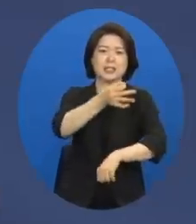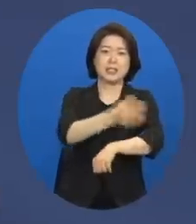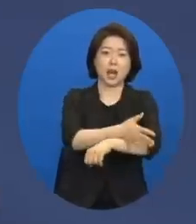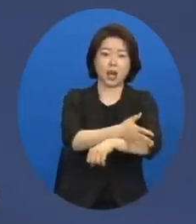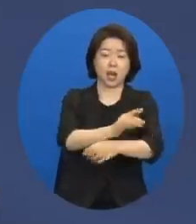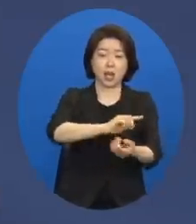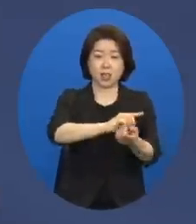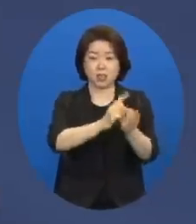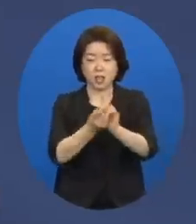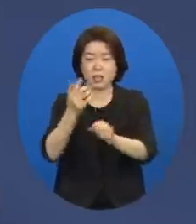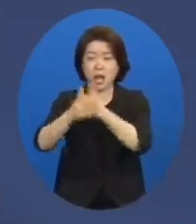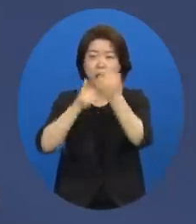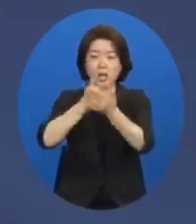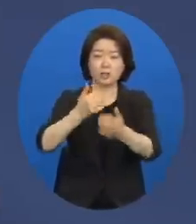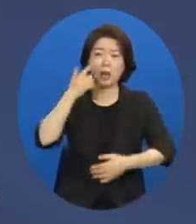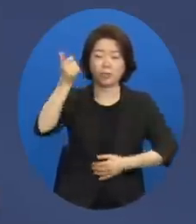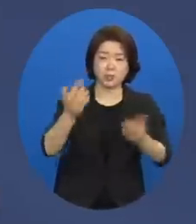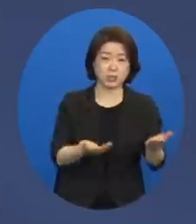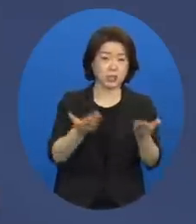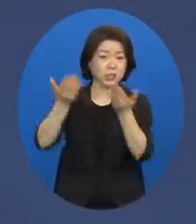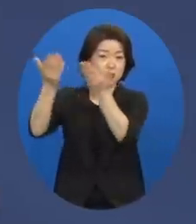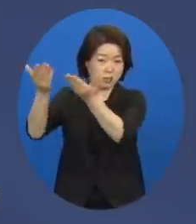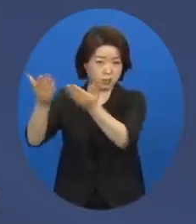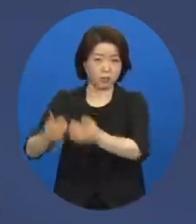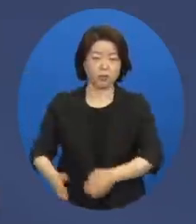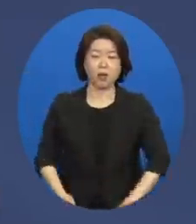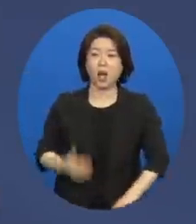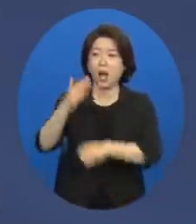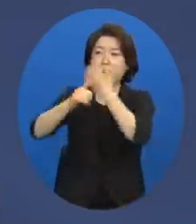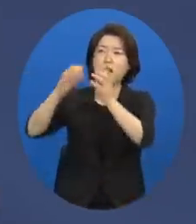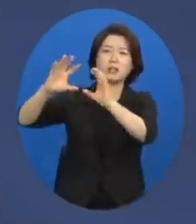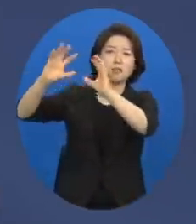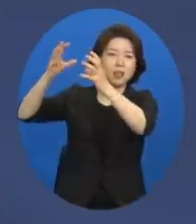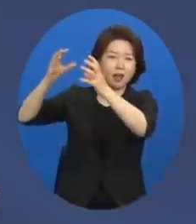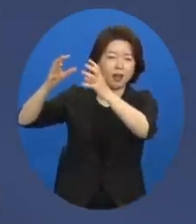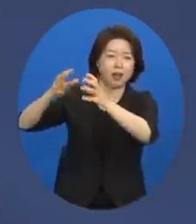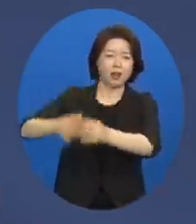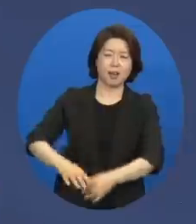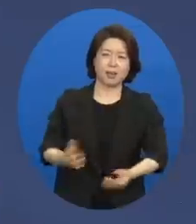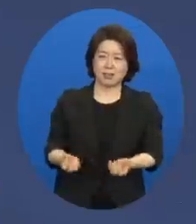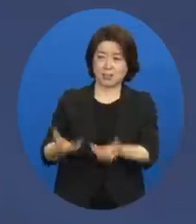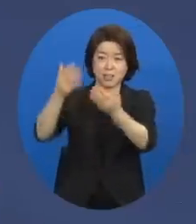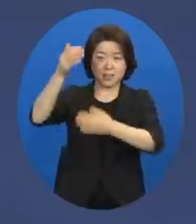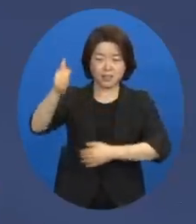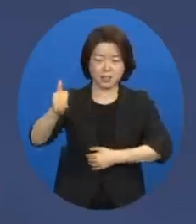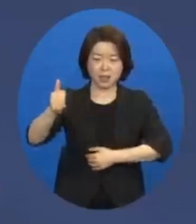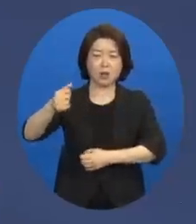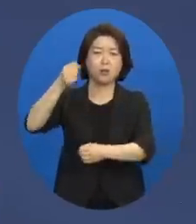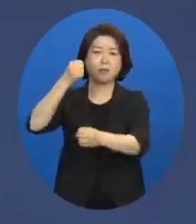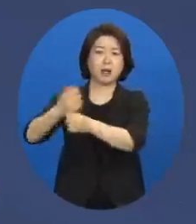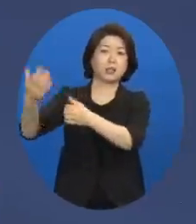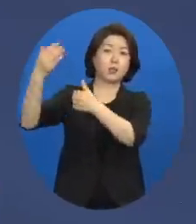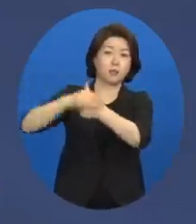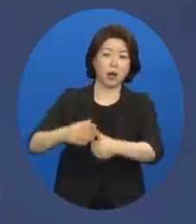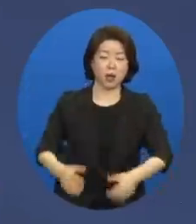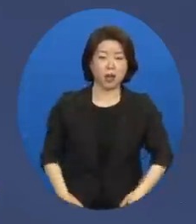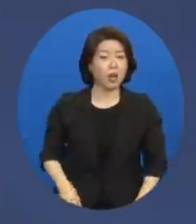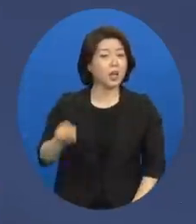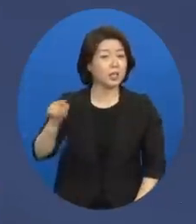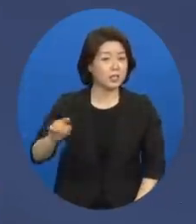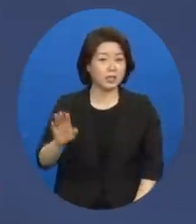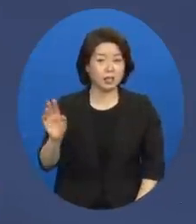하나님 아버지께 드리시고 하나님의 나라와 제사장을 삼으셨도다. 이게